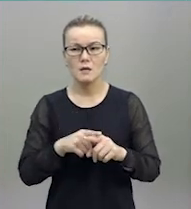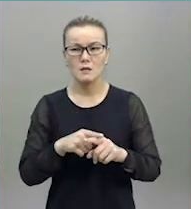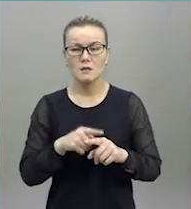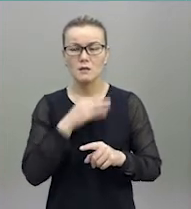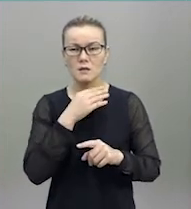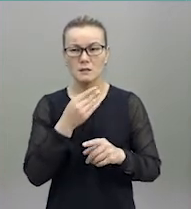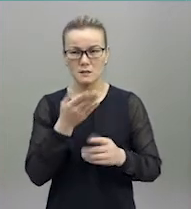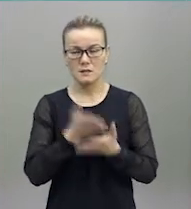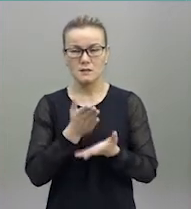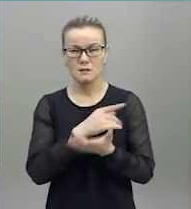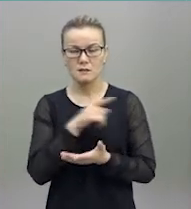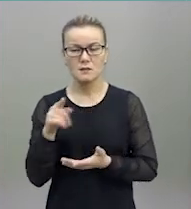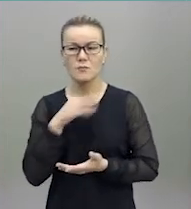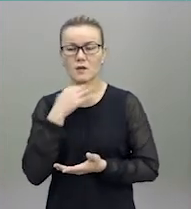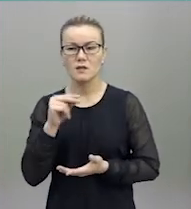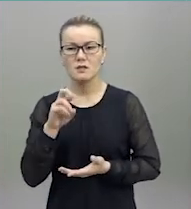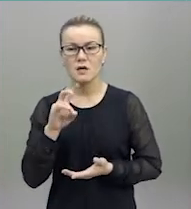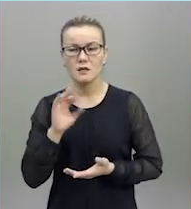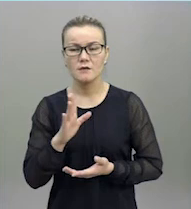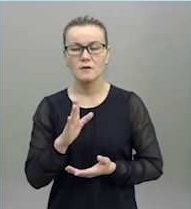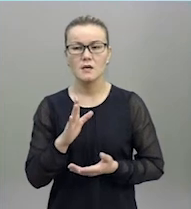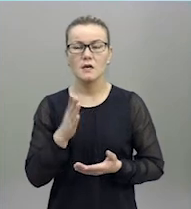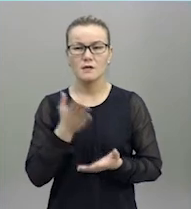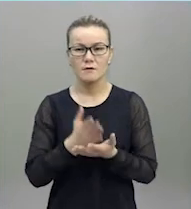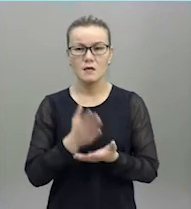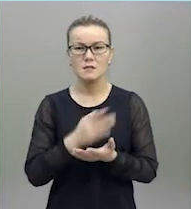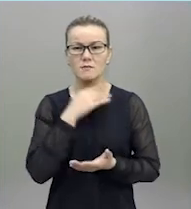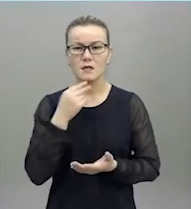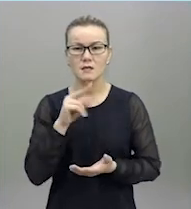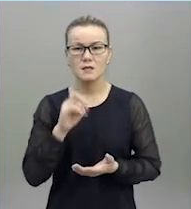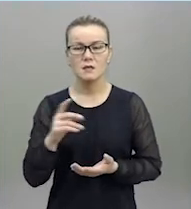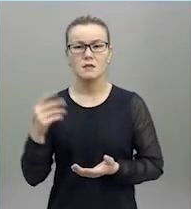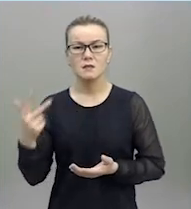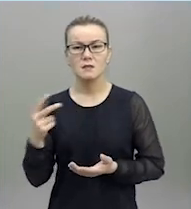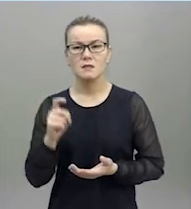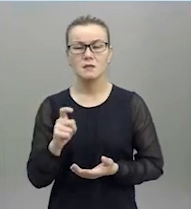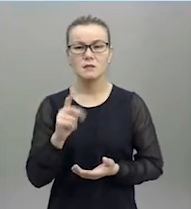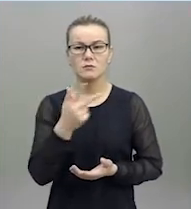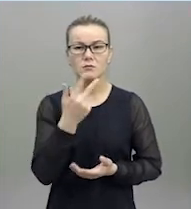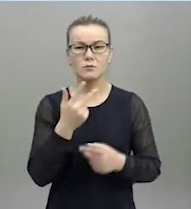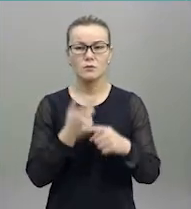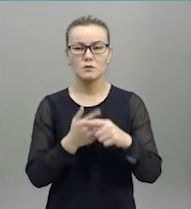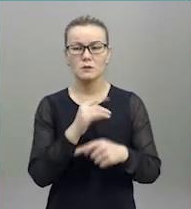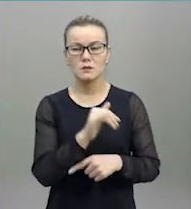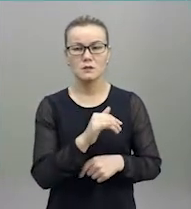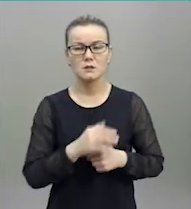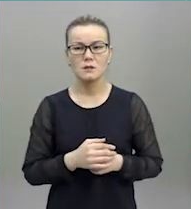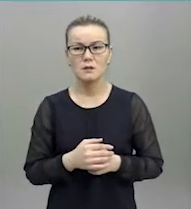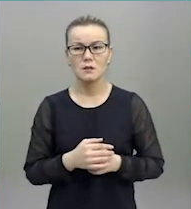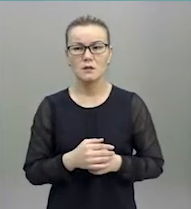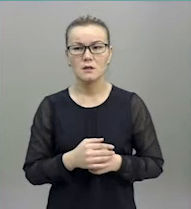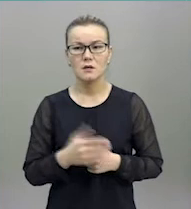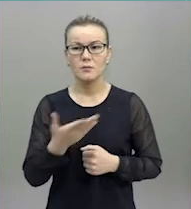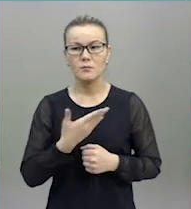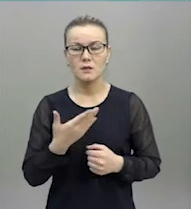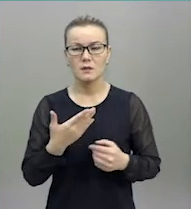многочленов является многочлен 3 x в кубе плюс y раз мы нашли